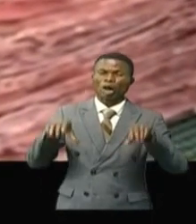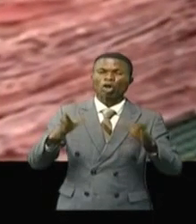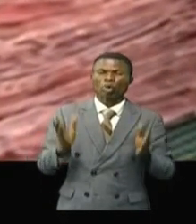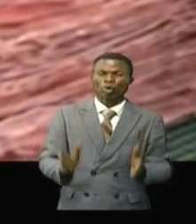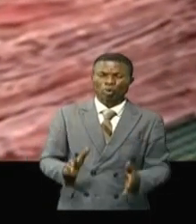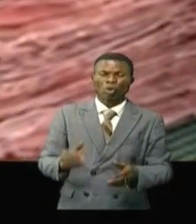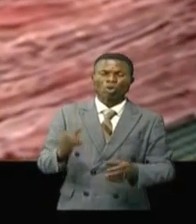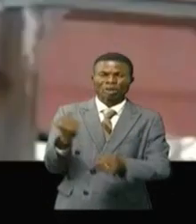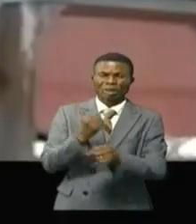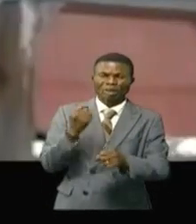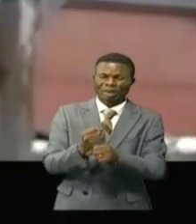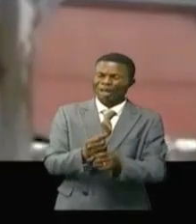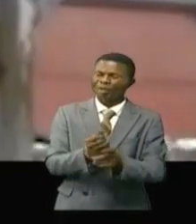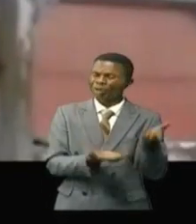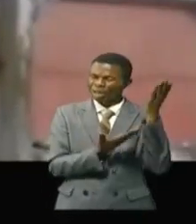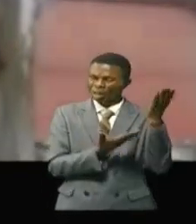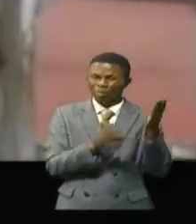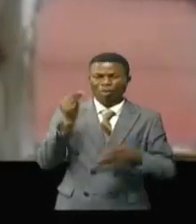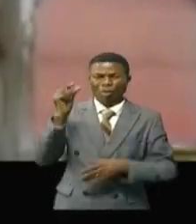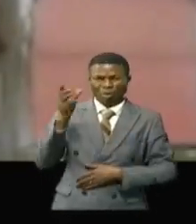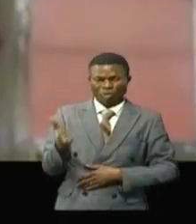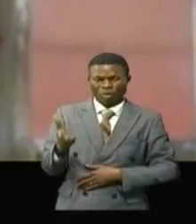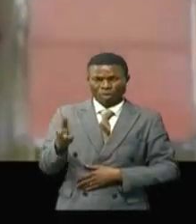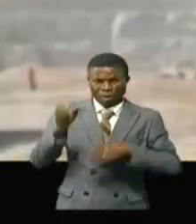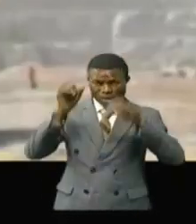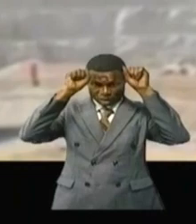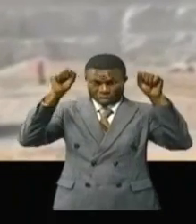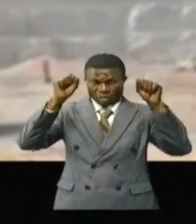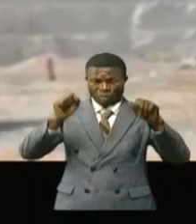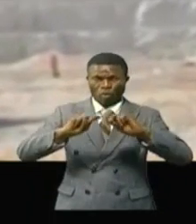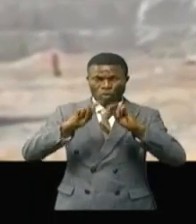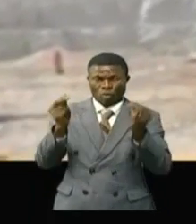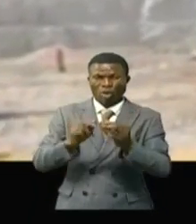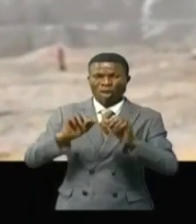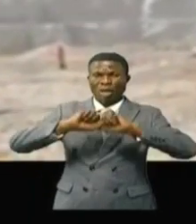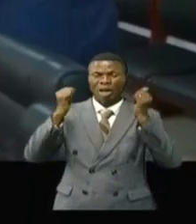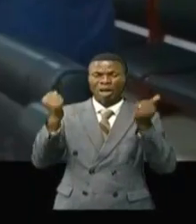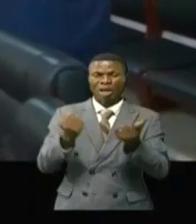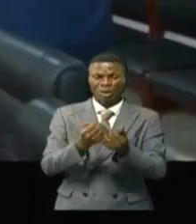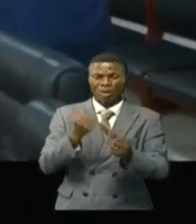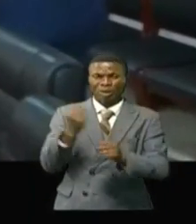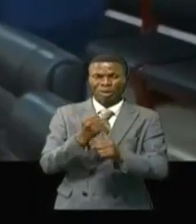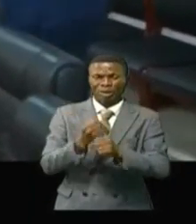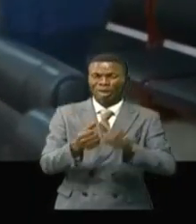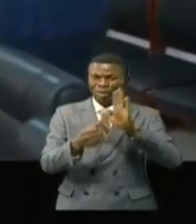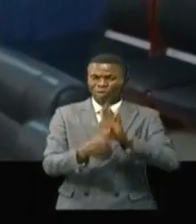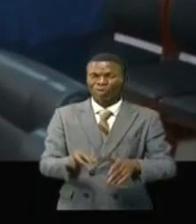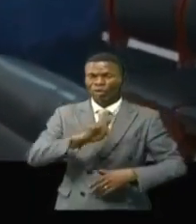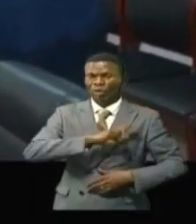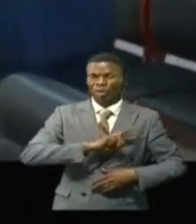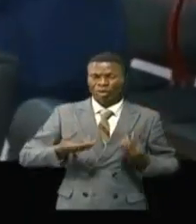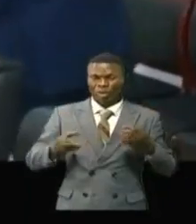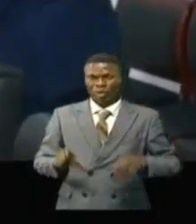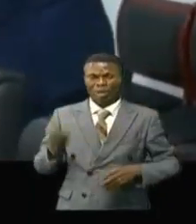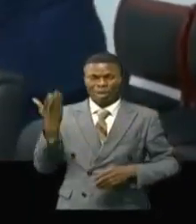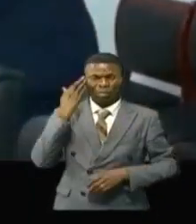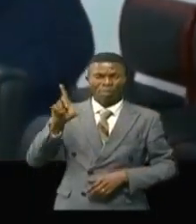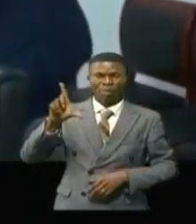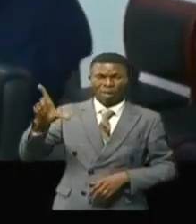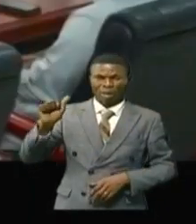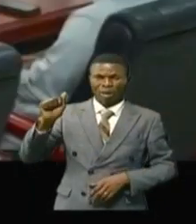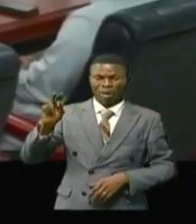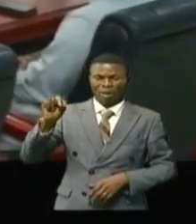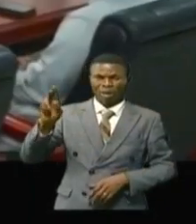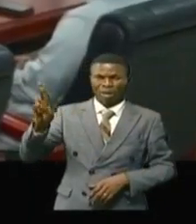ces secteurs stratégiques de mines, que le président de l'association de sous-traitants de la RDC, Landry Meya, accompagné